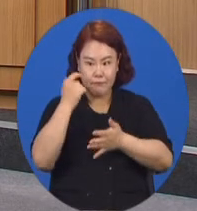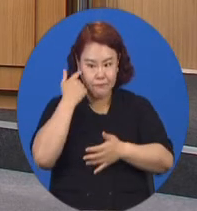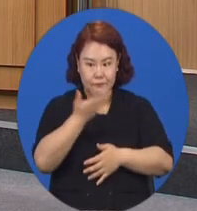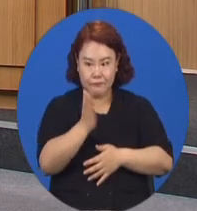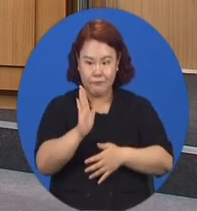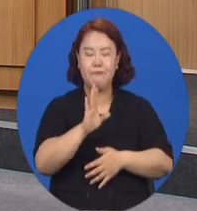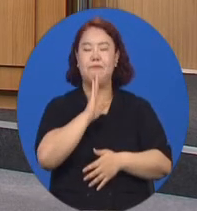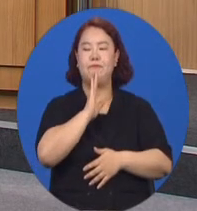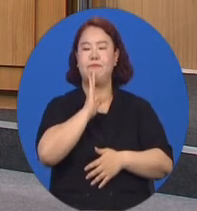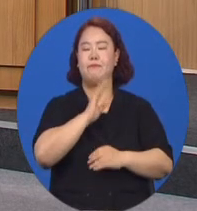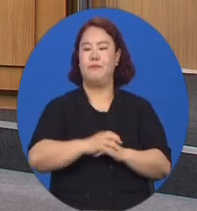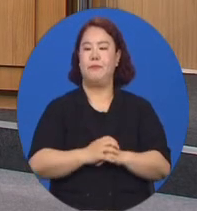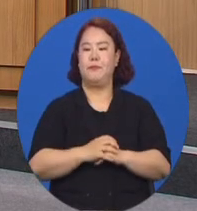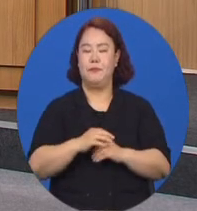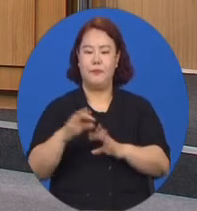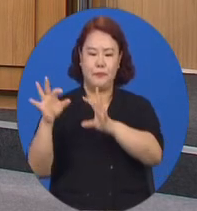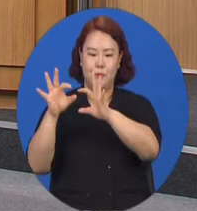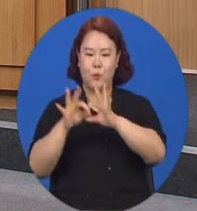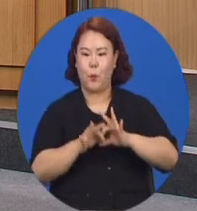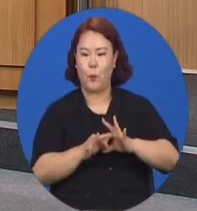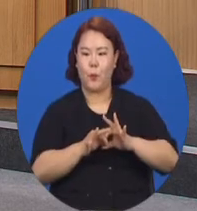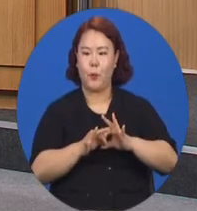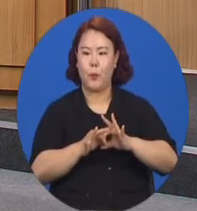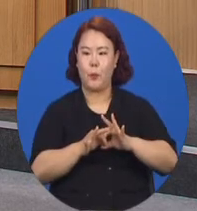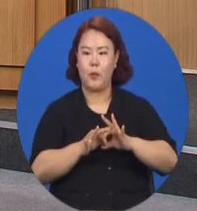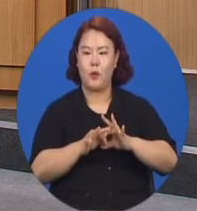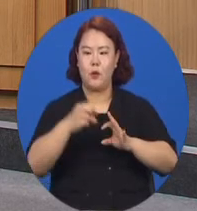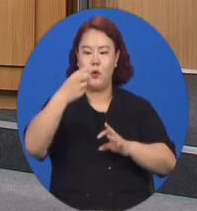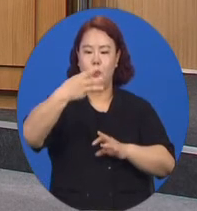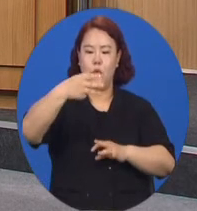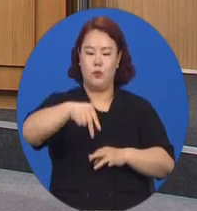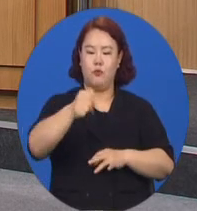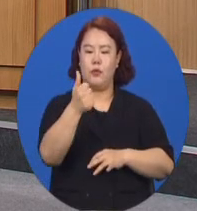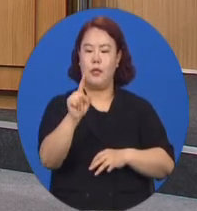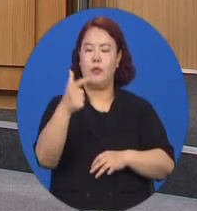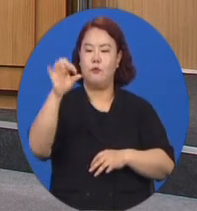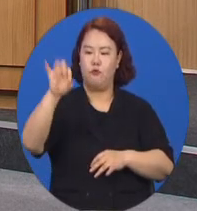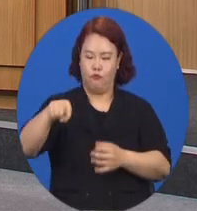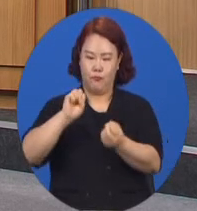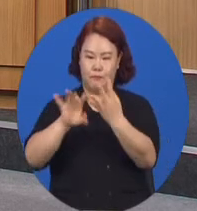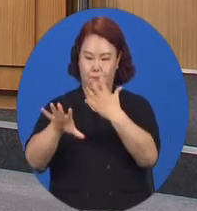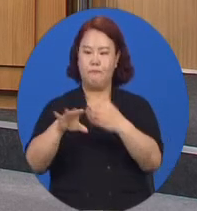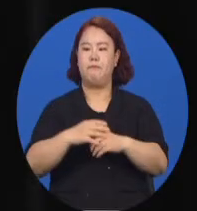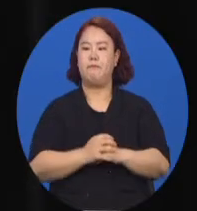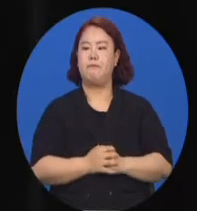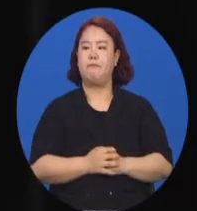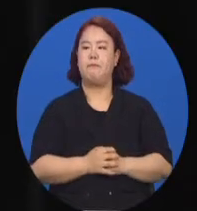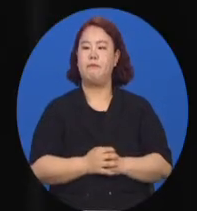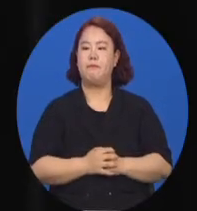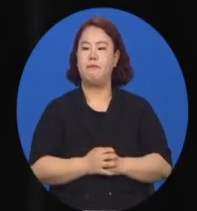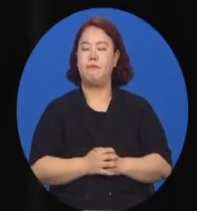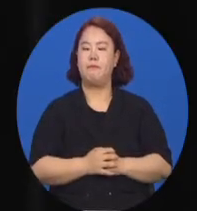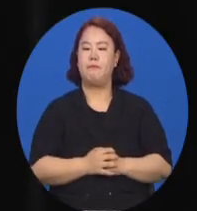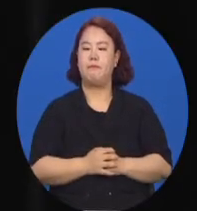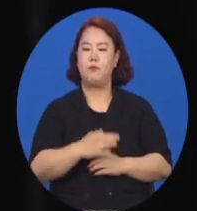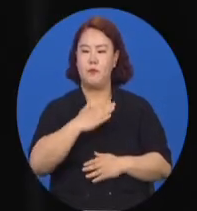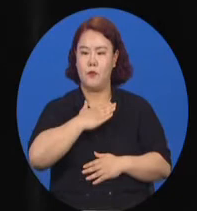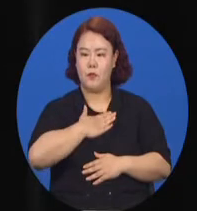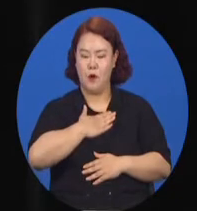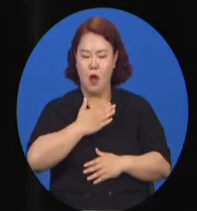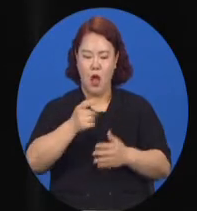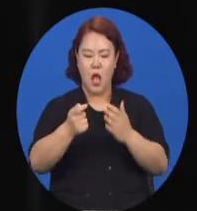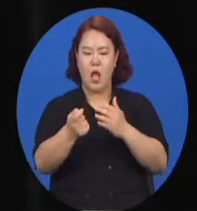네. 예. 자, 그럼 계속해서 이 질문에 대해서 류한우 후보께서 답변해 주실까요? 예.